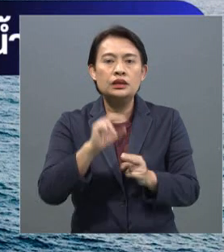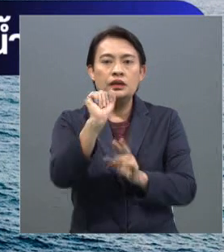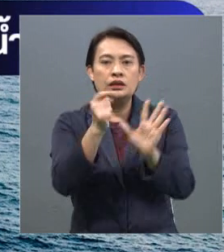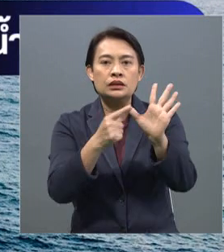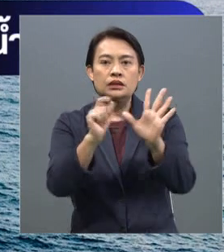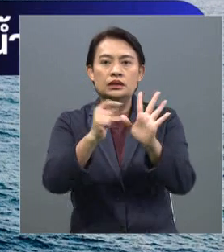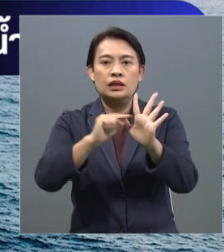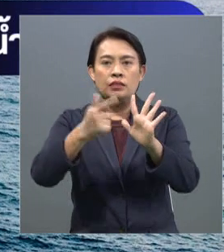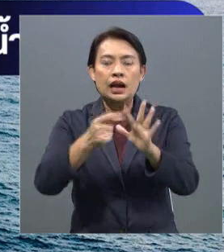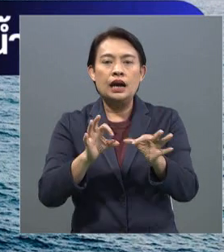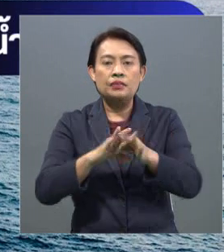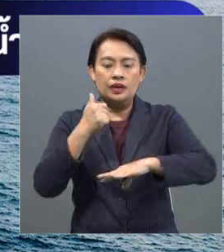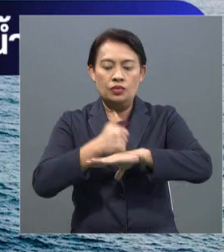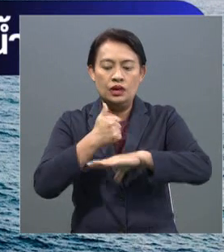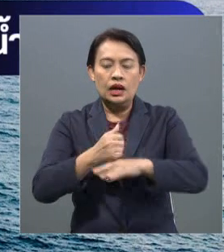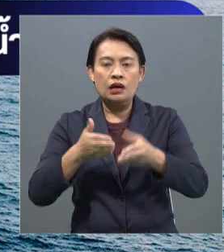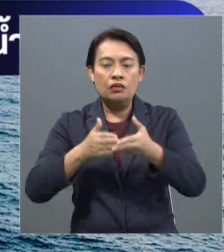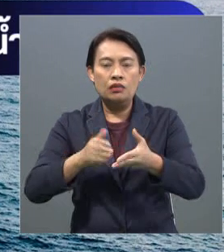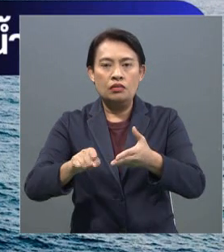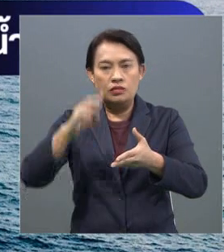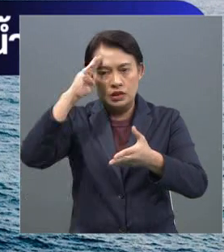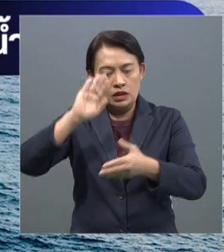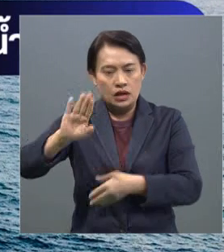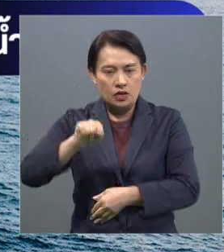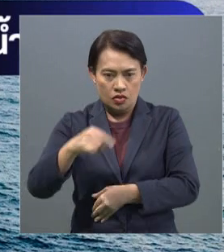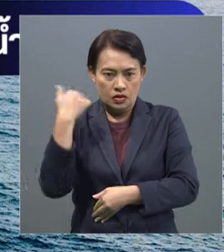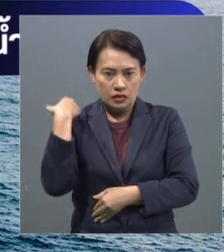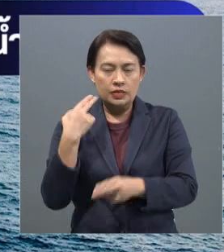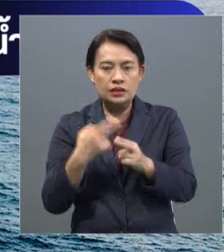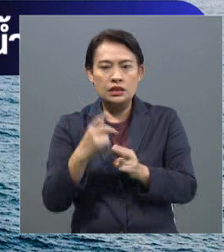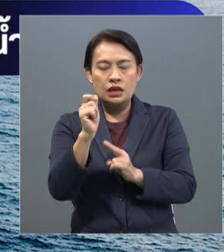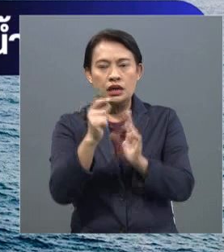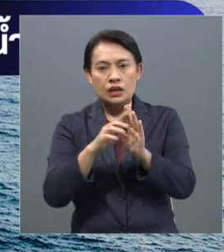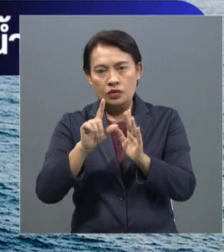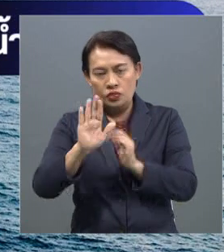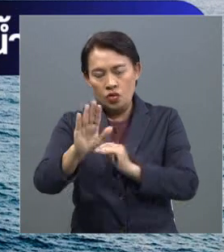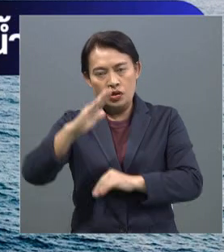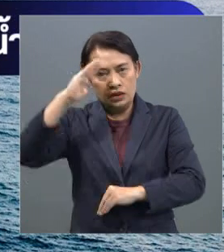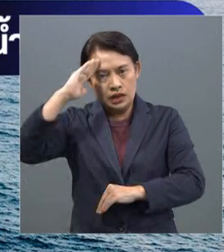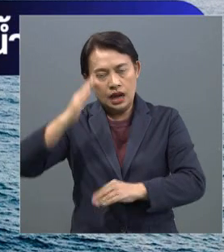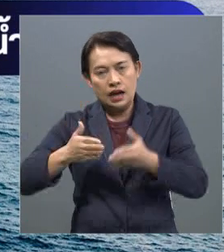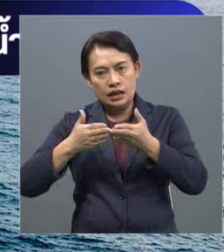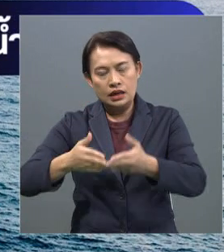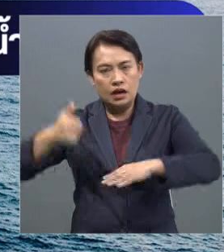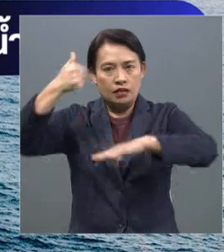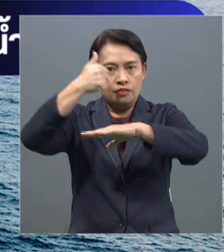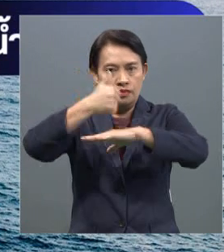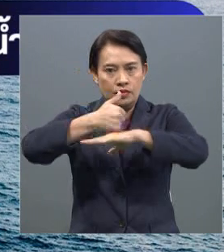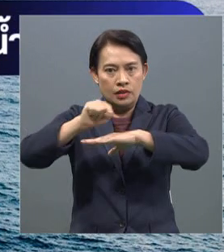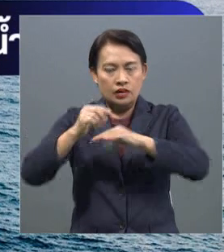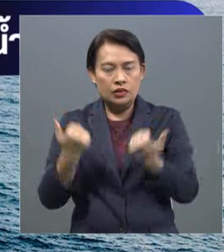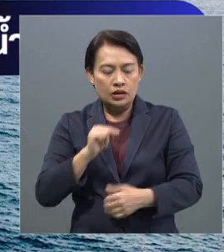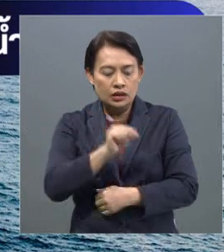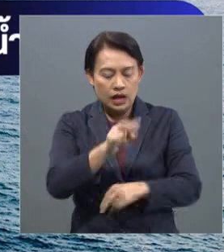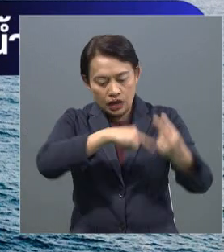ผู้บังคับการเรือส่วนรายละเอียดนะครับคลเรือเอกอดุงพันเอี่ยมผู้บัญชาการทหารเรือตอนนี้ได้สั่งให้กองเรือยุทธการนั้นเร่งตรวจ